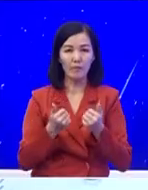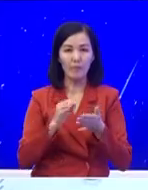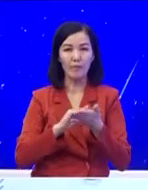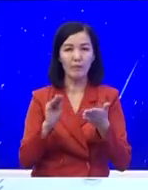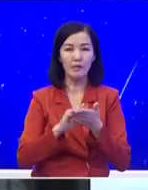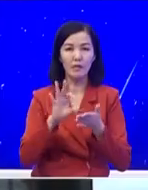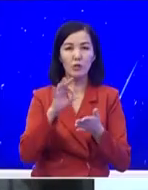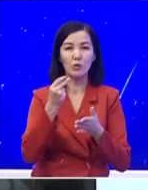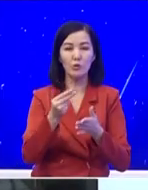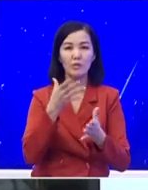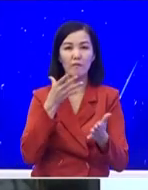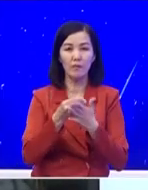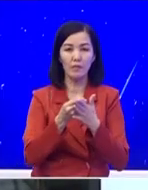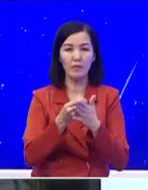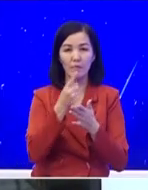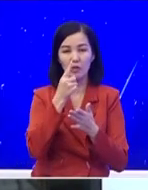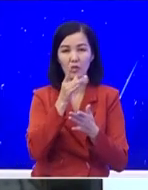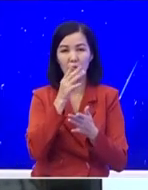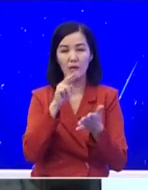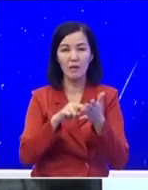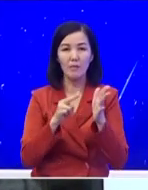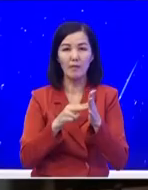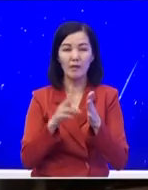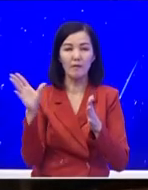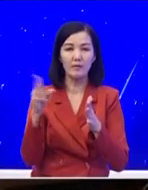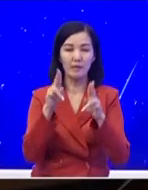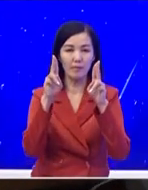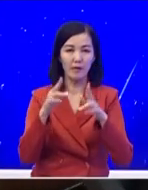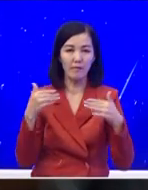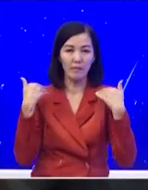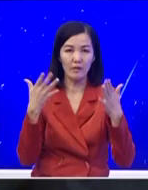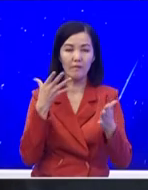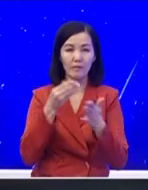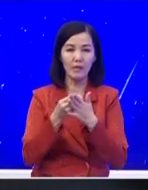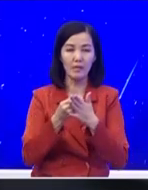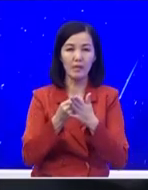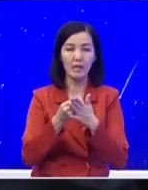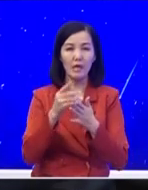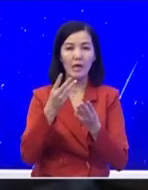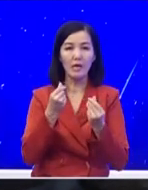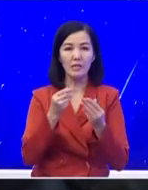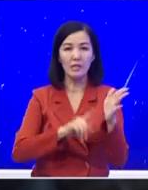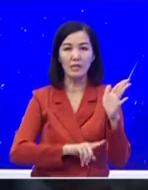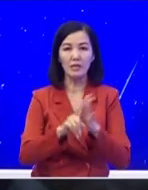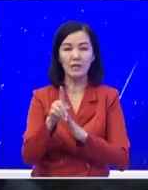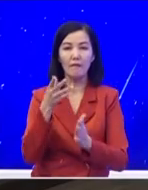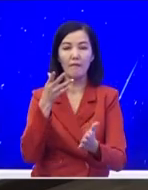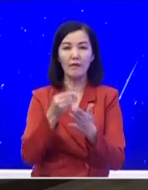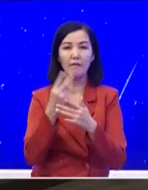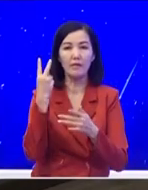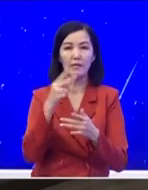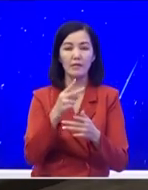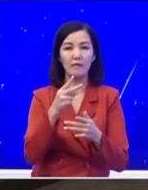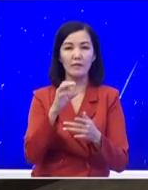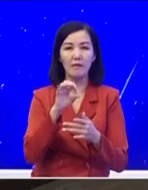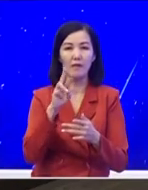социального пособия. В ближайшее время они планируют доработать все правила предоставления выплат. Деньги казахстанцам начнут выдавать с 20